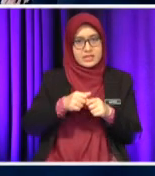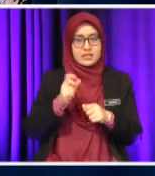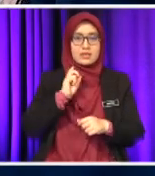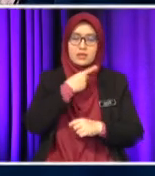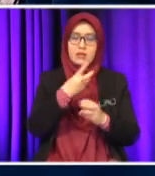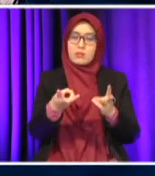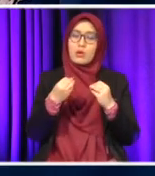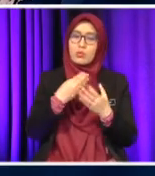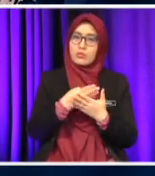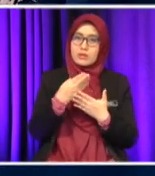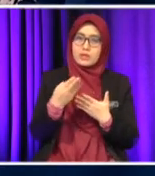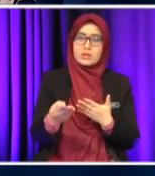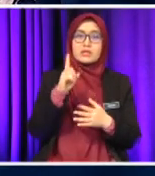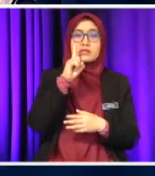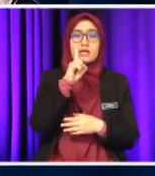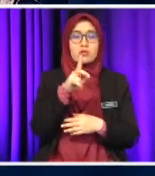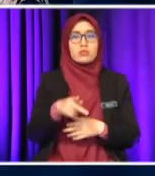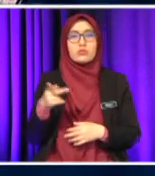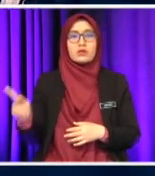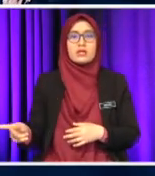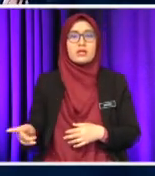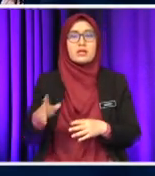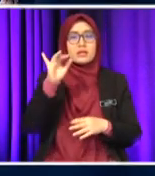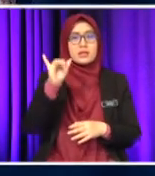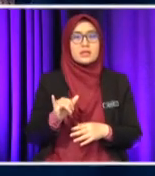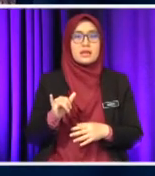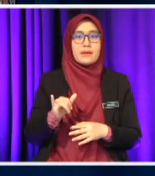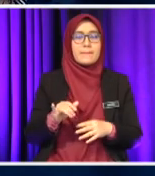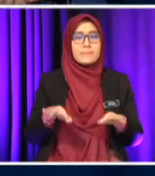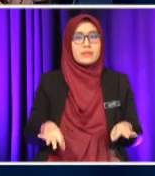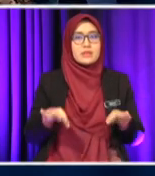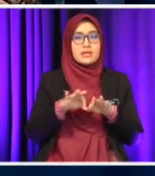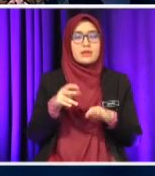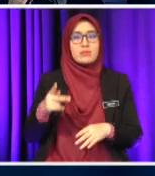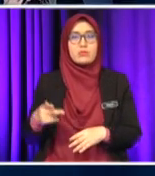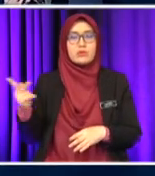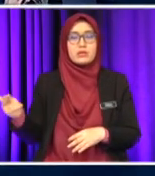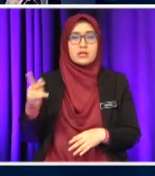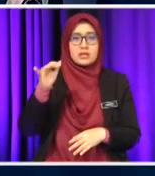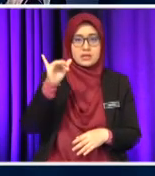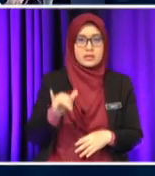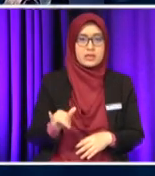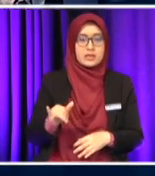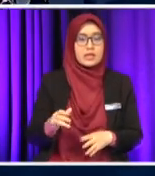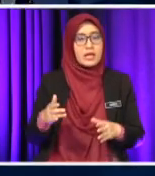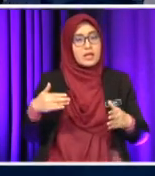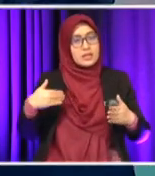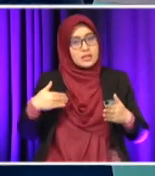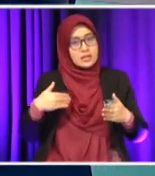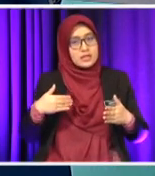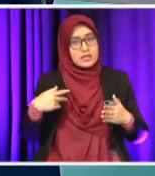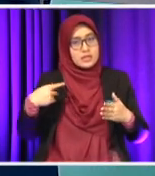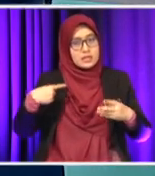yang penting sekali produk itu dekat di hati kita jadi kita waktu